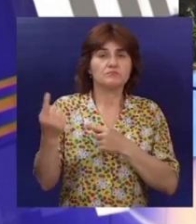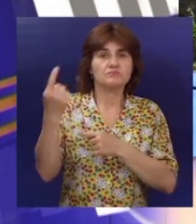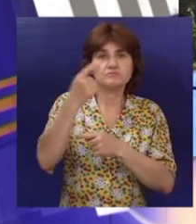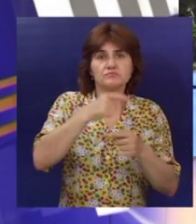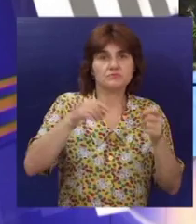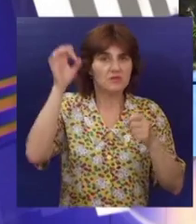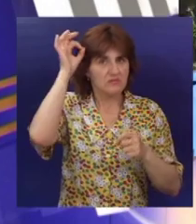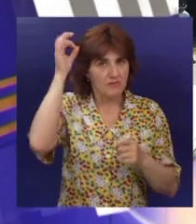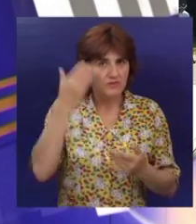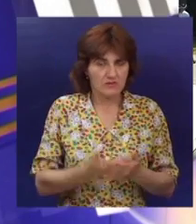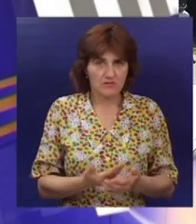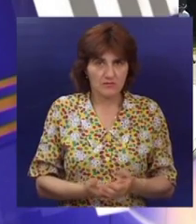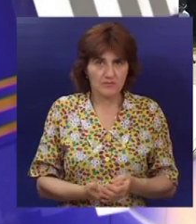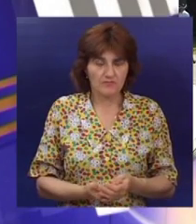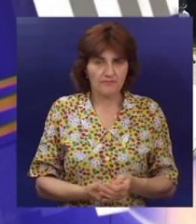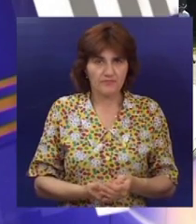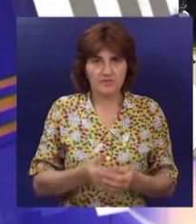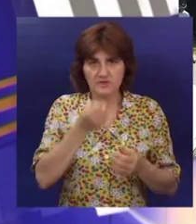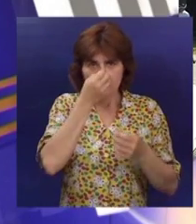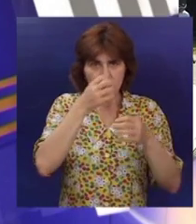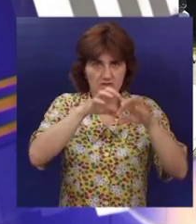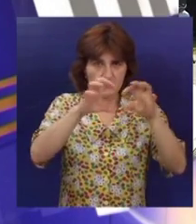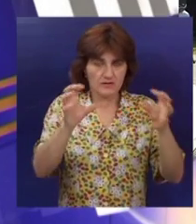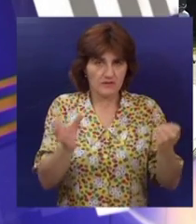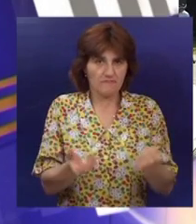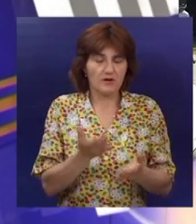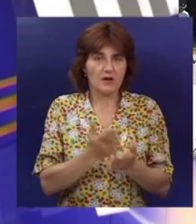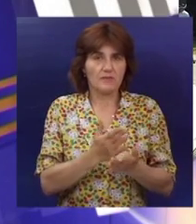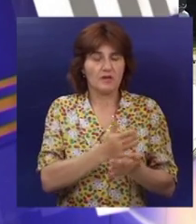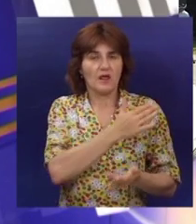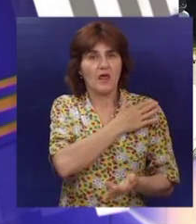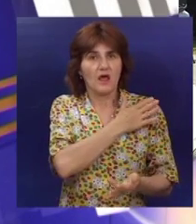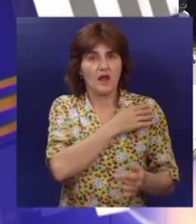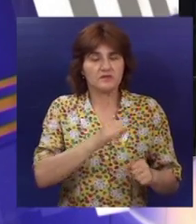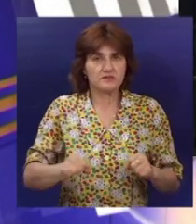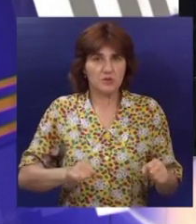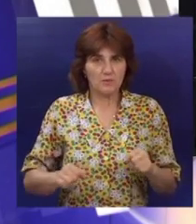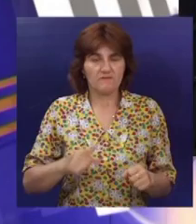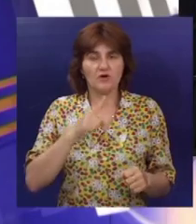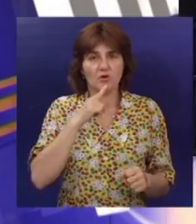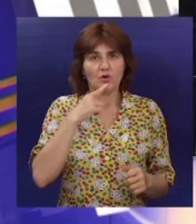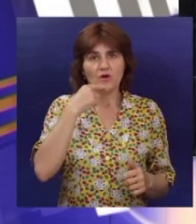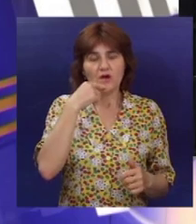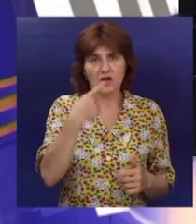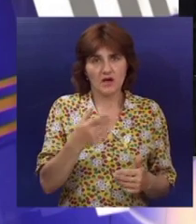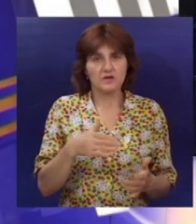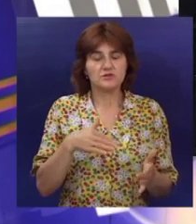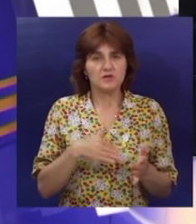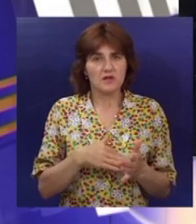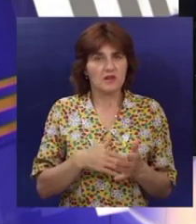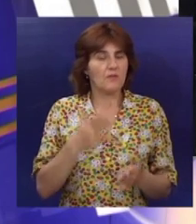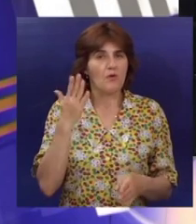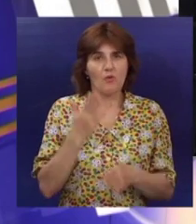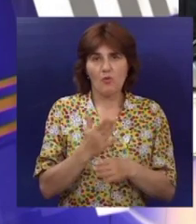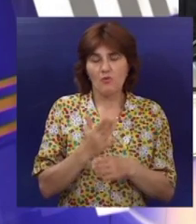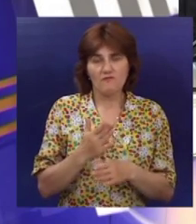prošlosti, neonacizma i neofašizma. Polaganju venaca prisustvovali su i čelnici gradske uprave koji su tom prilikom istakli da